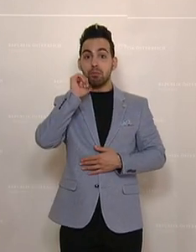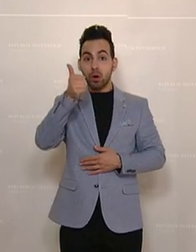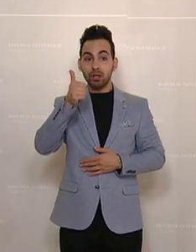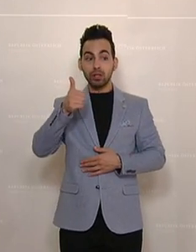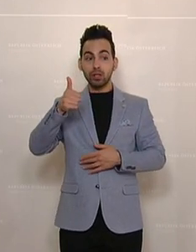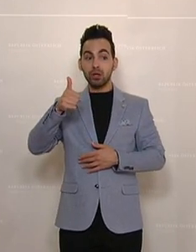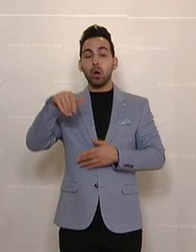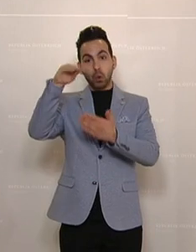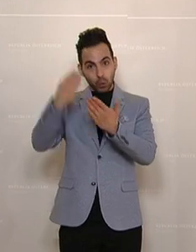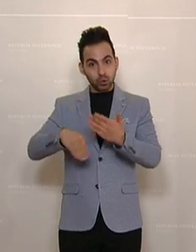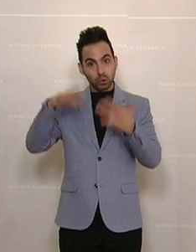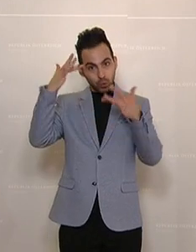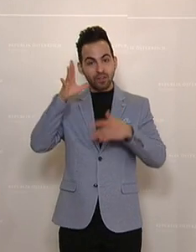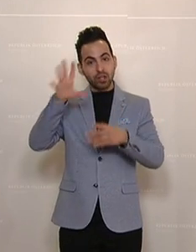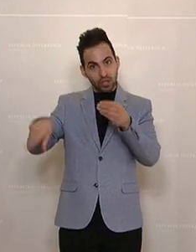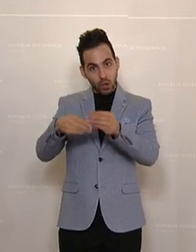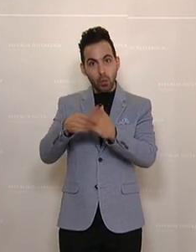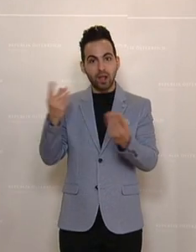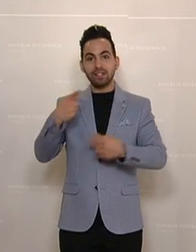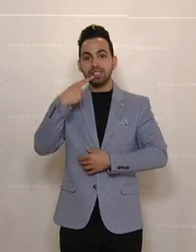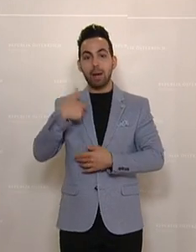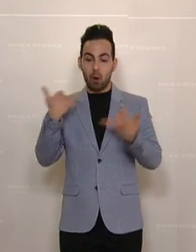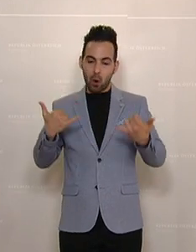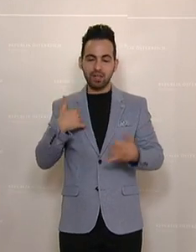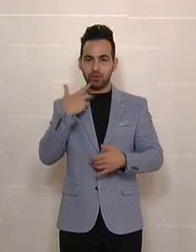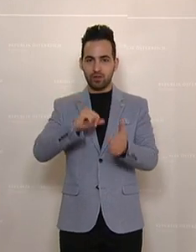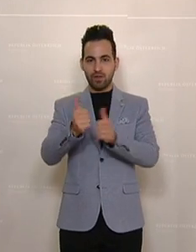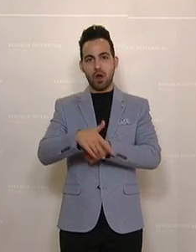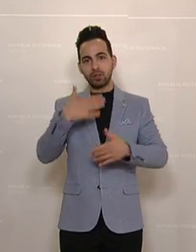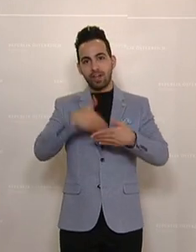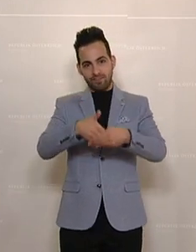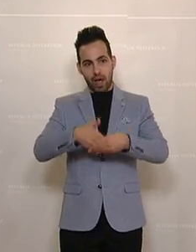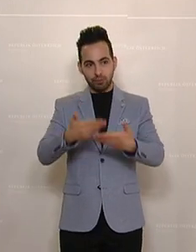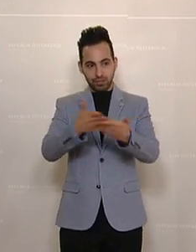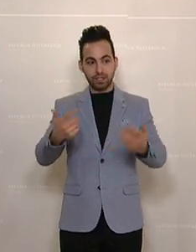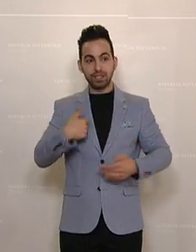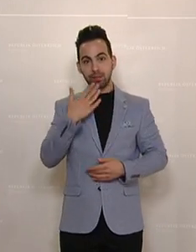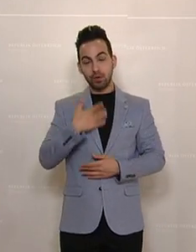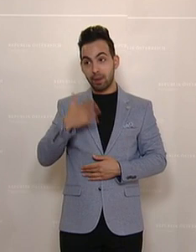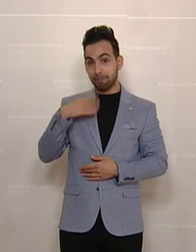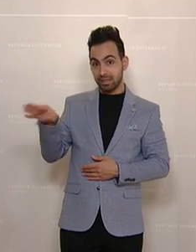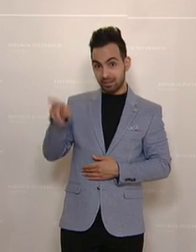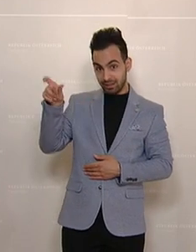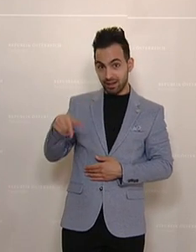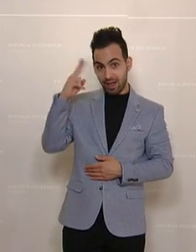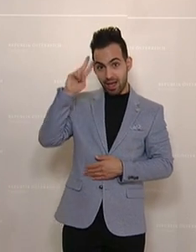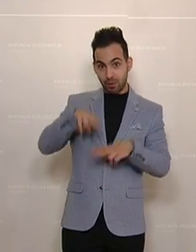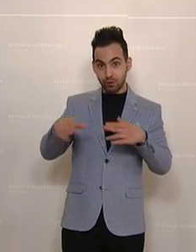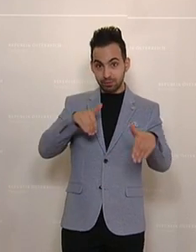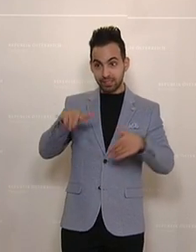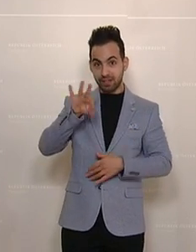Kunst und Kultur noch was sagen werde, verabschieden. Ich möchte mit dir, Herr Bundesminister Heinz